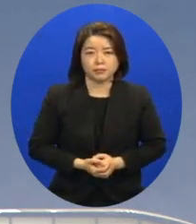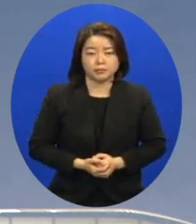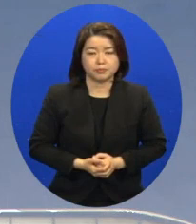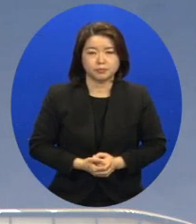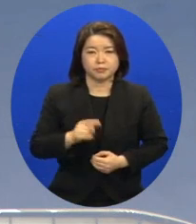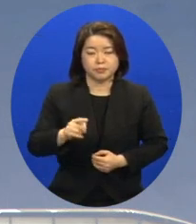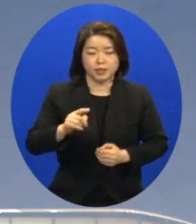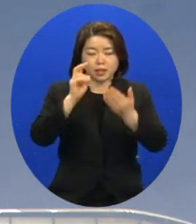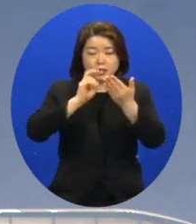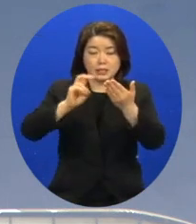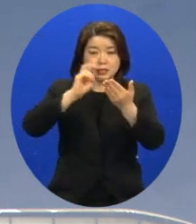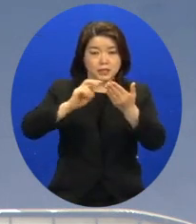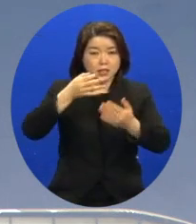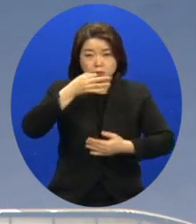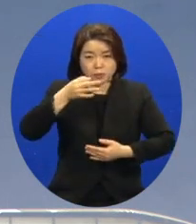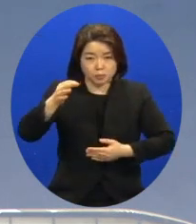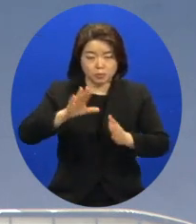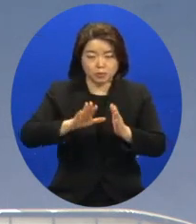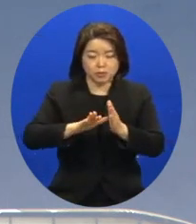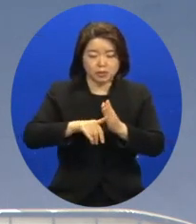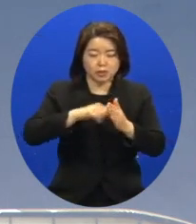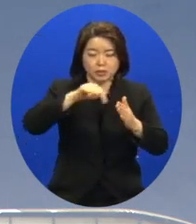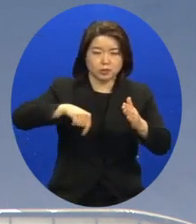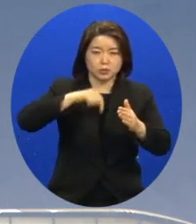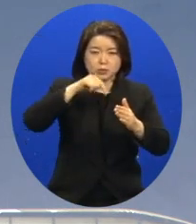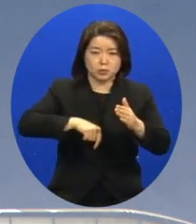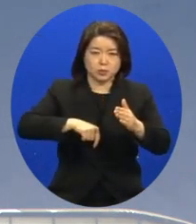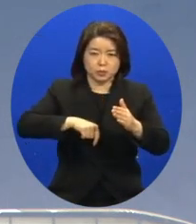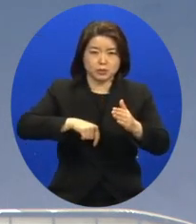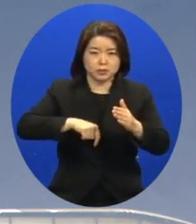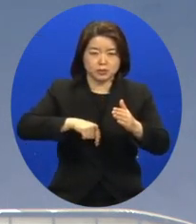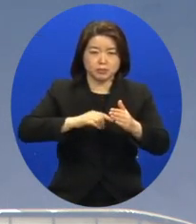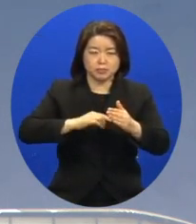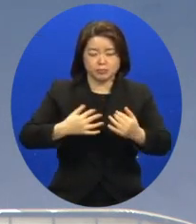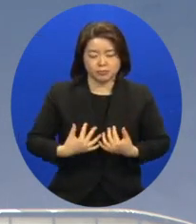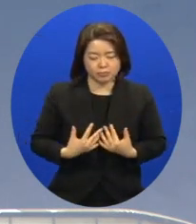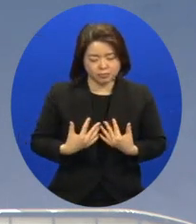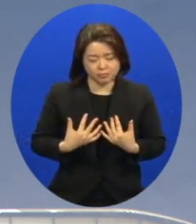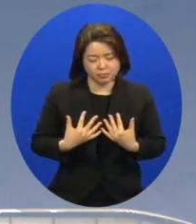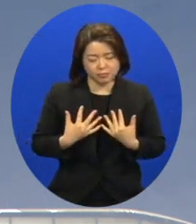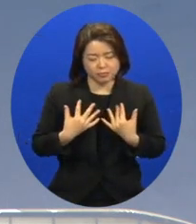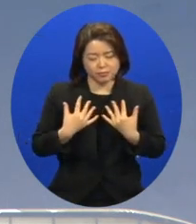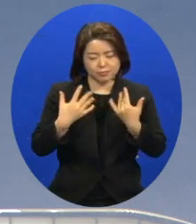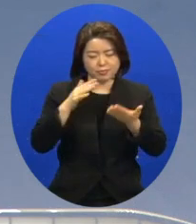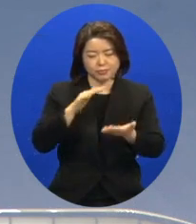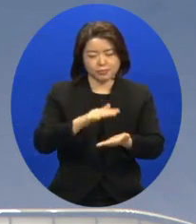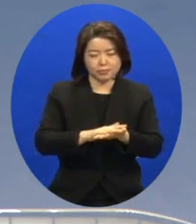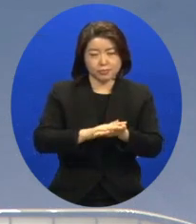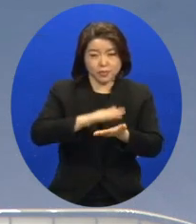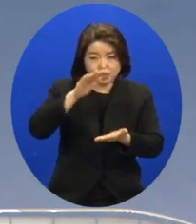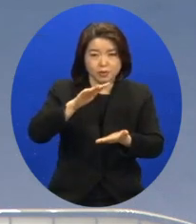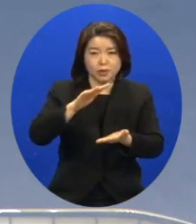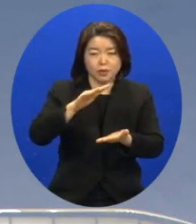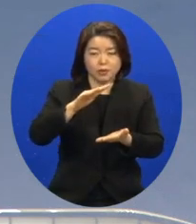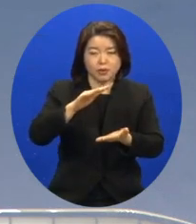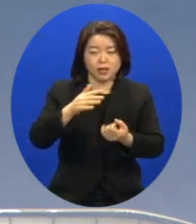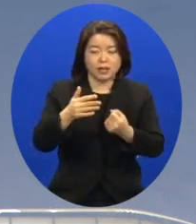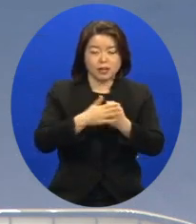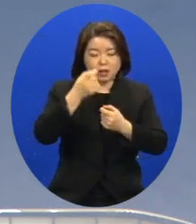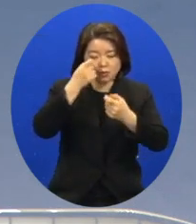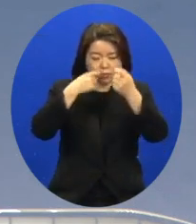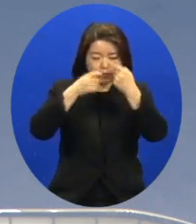그 찬송을 부르는데 속에서 너무나 뜨거운 것이 밀려오면서 흐느끼기 시작을